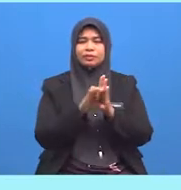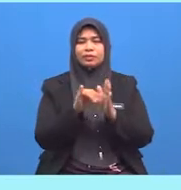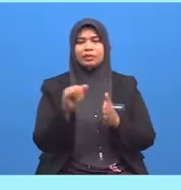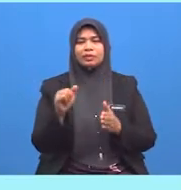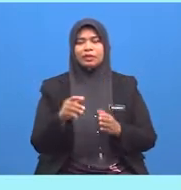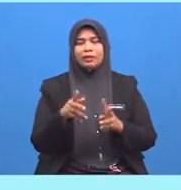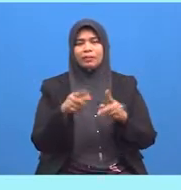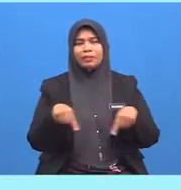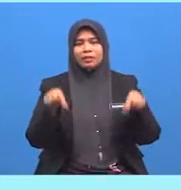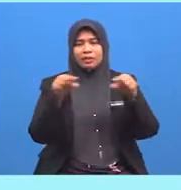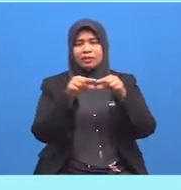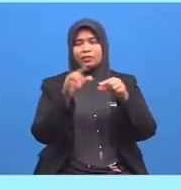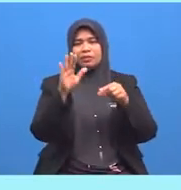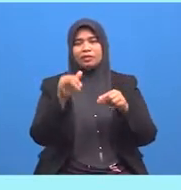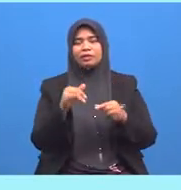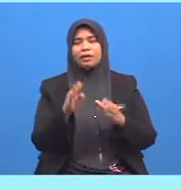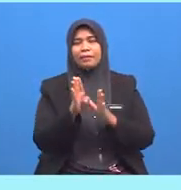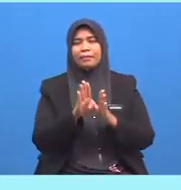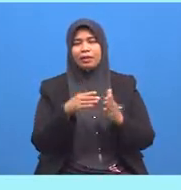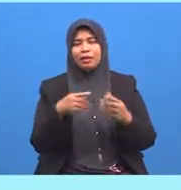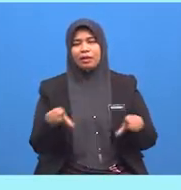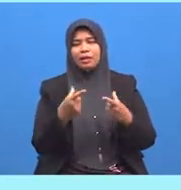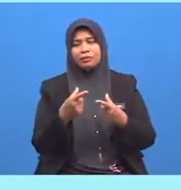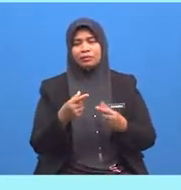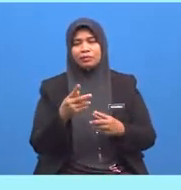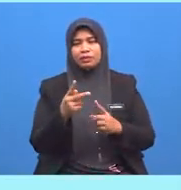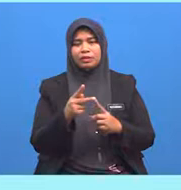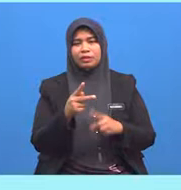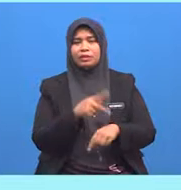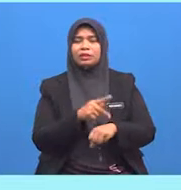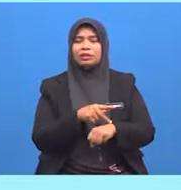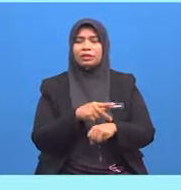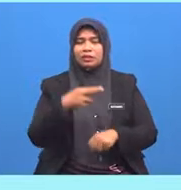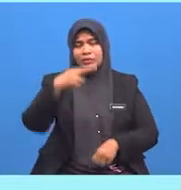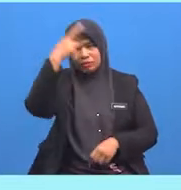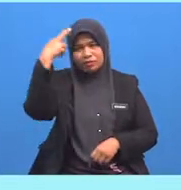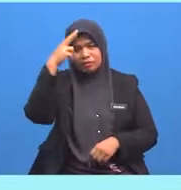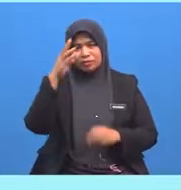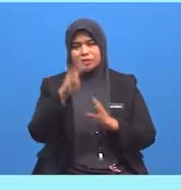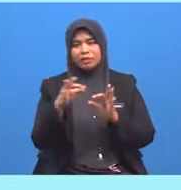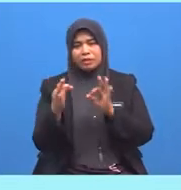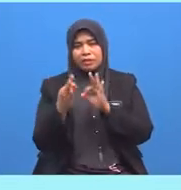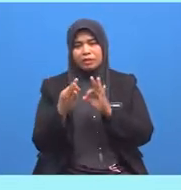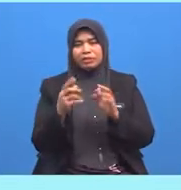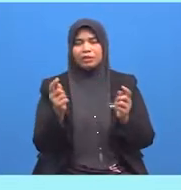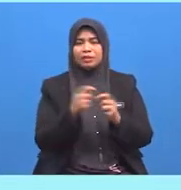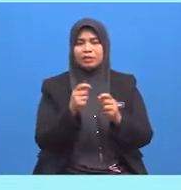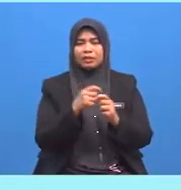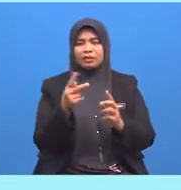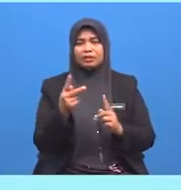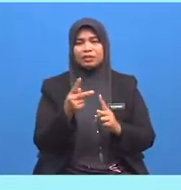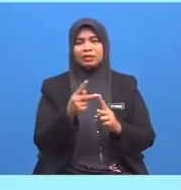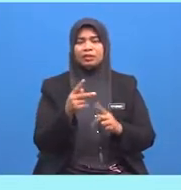peristiwa yang berlaku ketika Baginda Sallallahu Alaihi Wasallam menghadapi tentangan ketika berdakwah